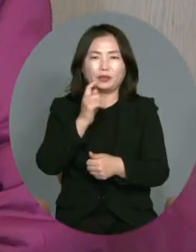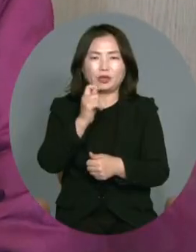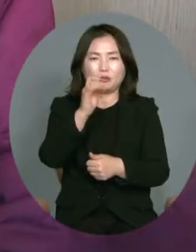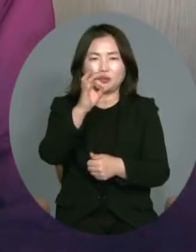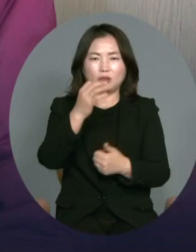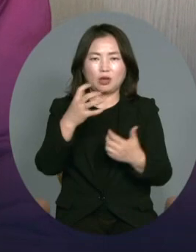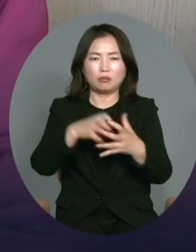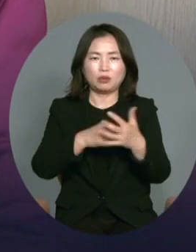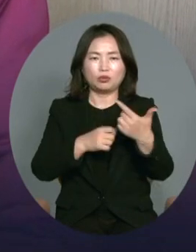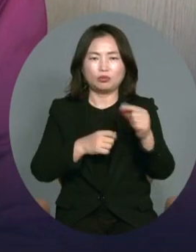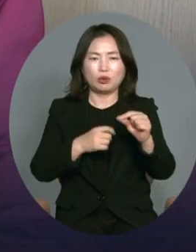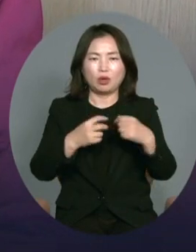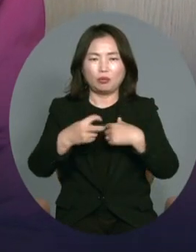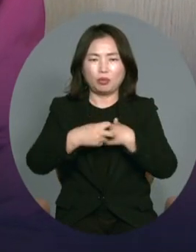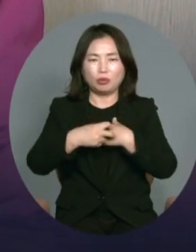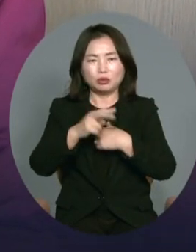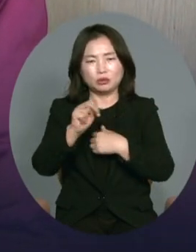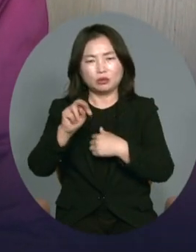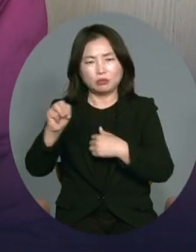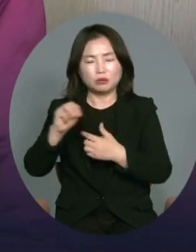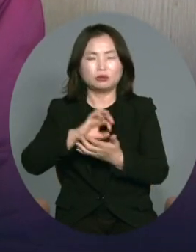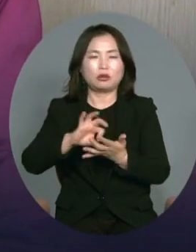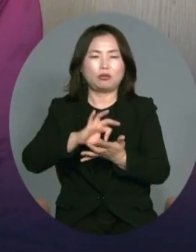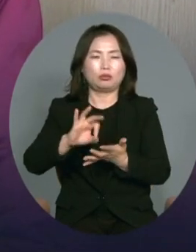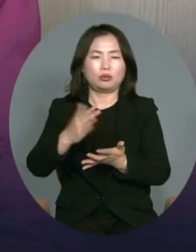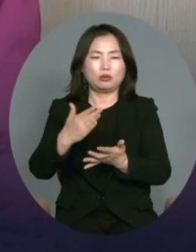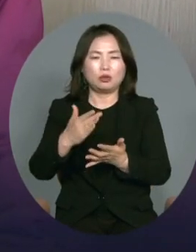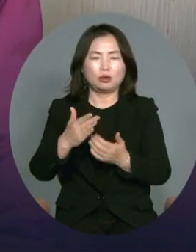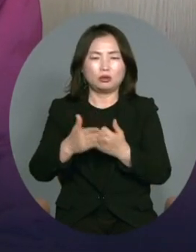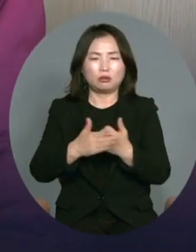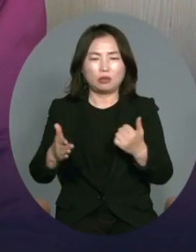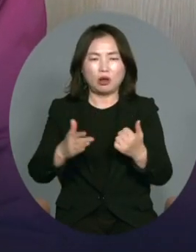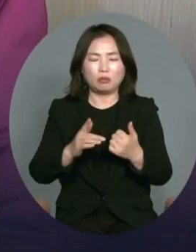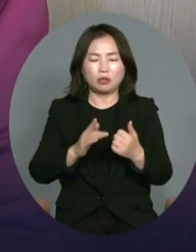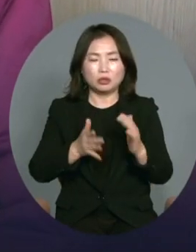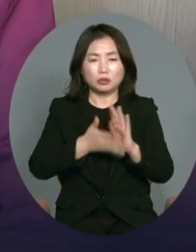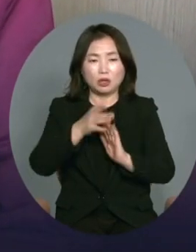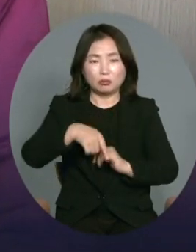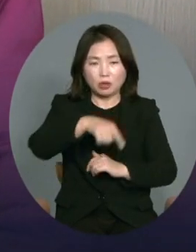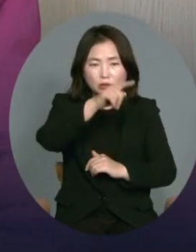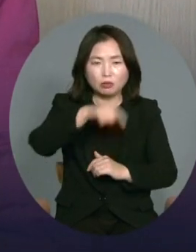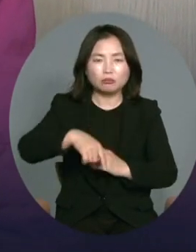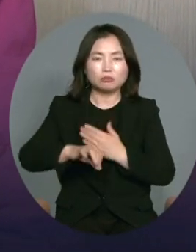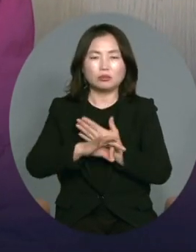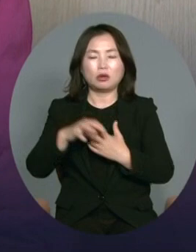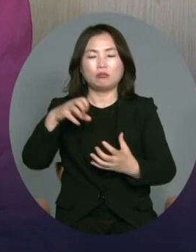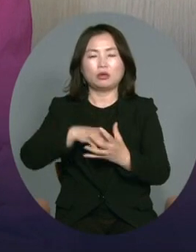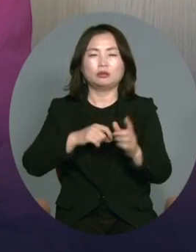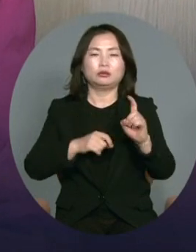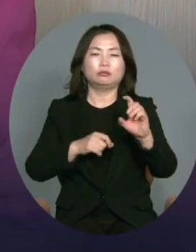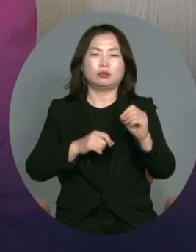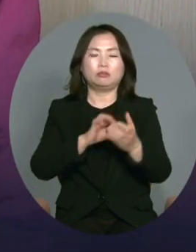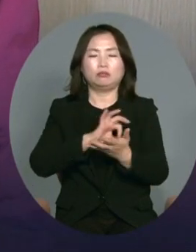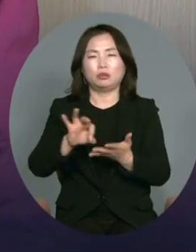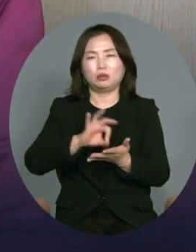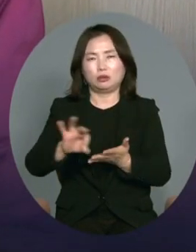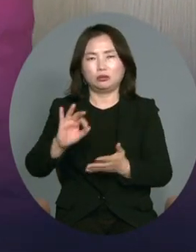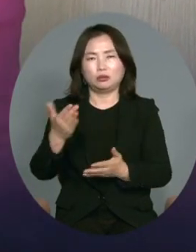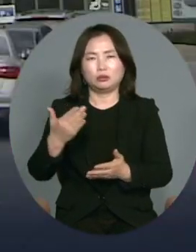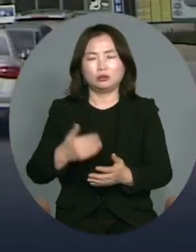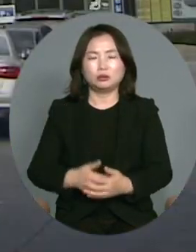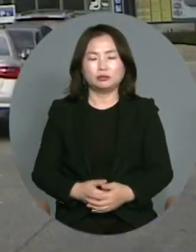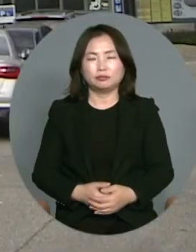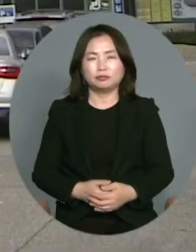해도 6만 원이고 병원 가면 보통 2, 3만 더 가잖아요. 그러기는 뭐한번 갔다 오면 돈 10만 원 가까이는 든다고